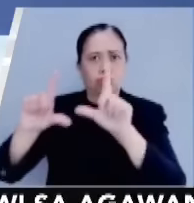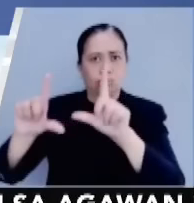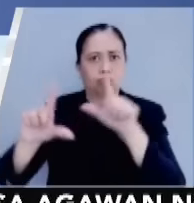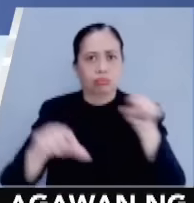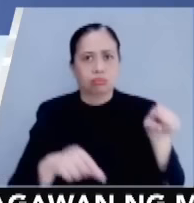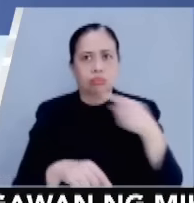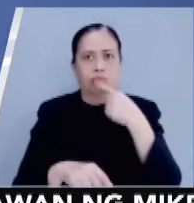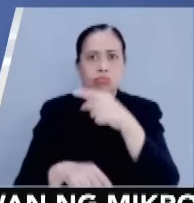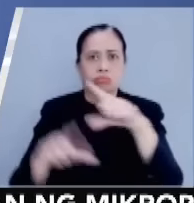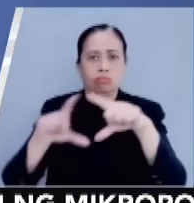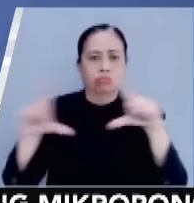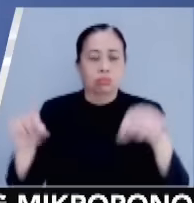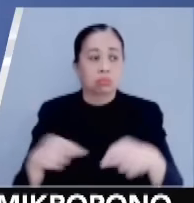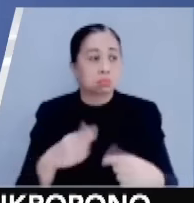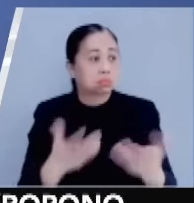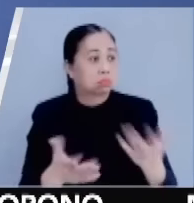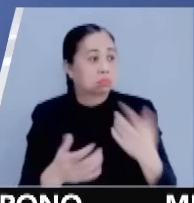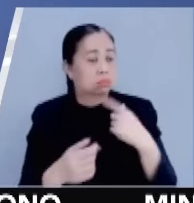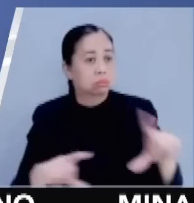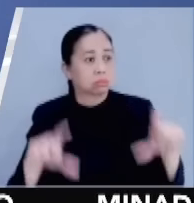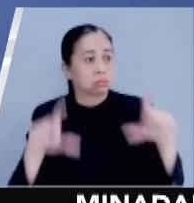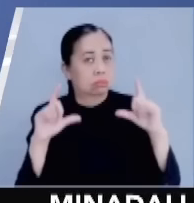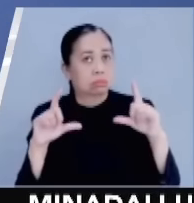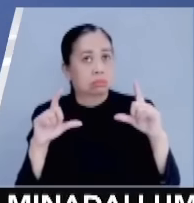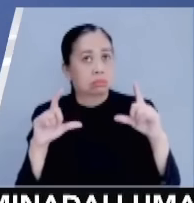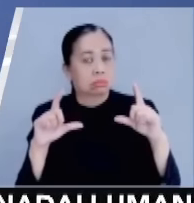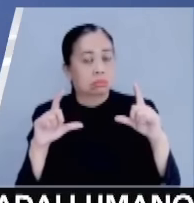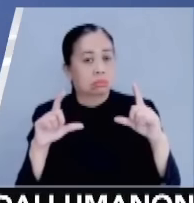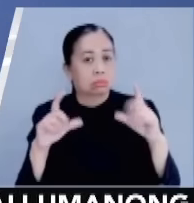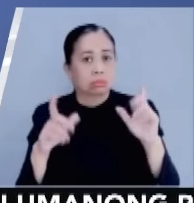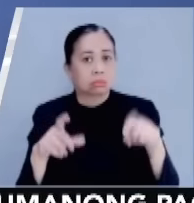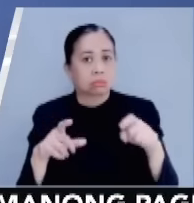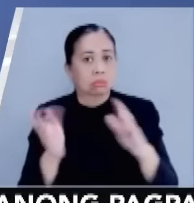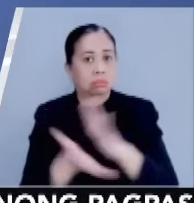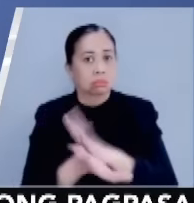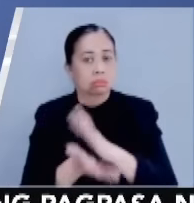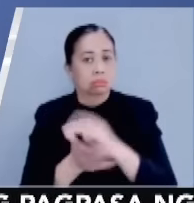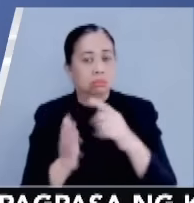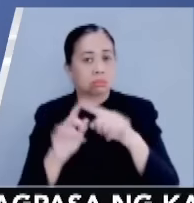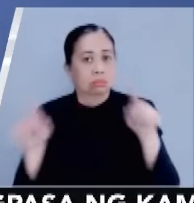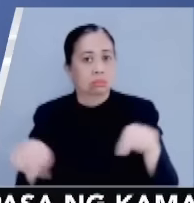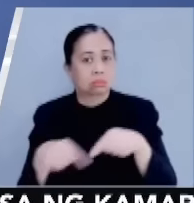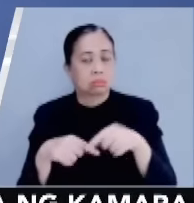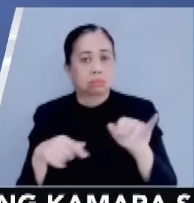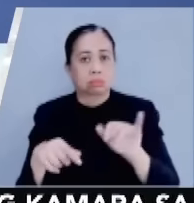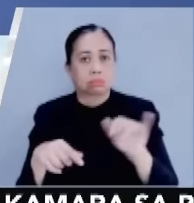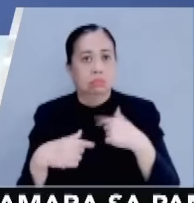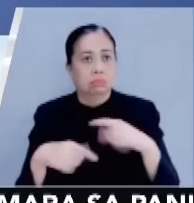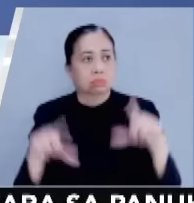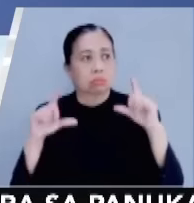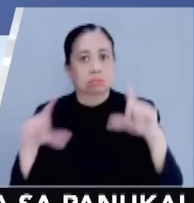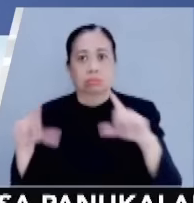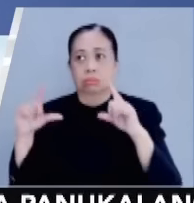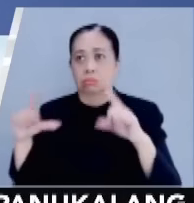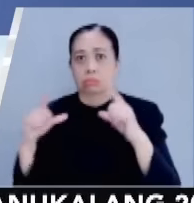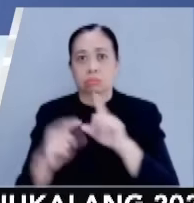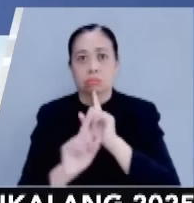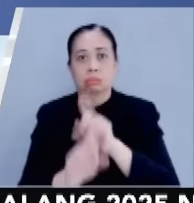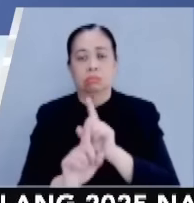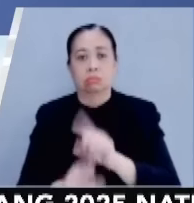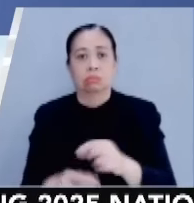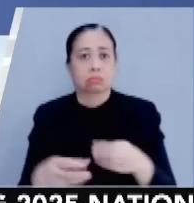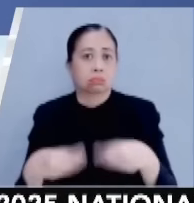Dapat siguro kung mag-akusa siya ng ganyan, dapat may papel siya. Tulad ng ako, pag inaakusahan ako, pag sumasagot ako, binibigay